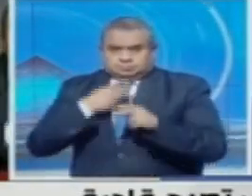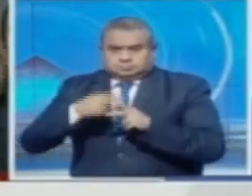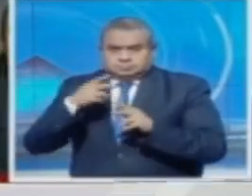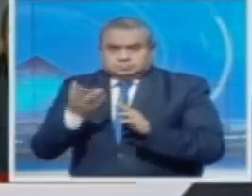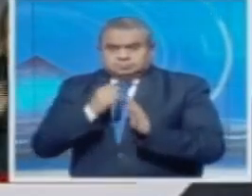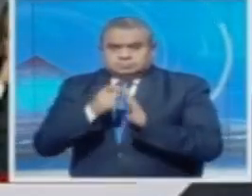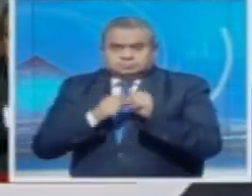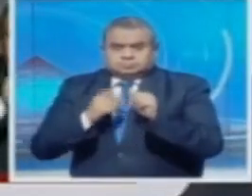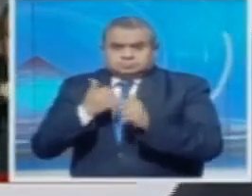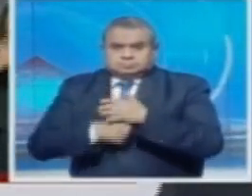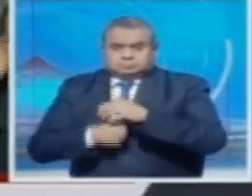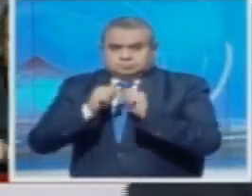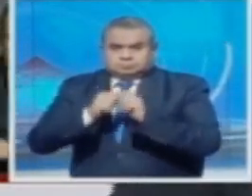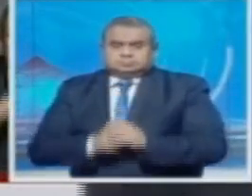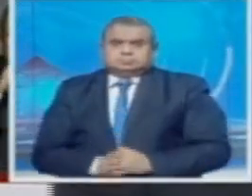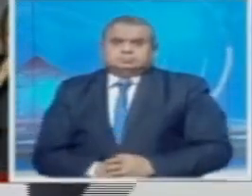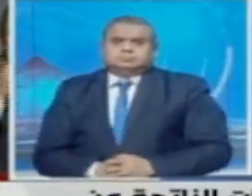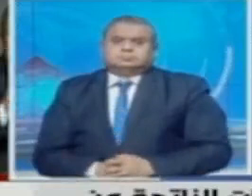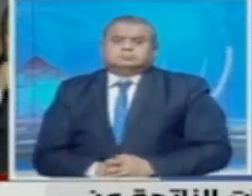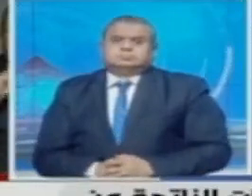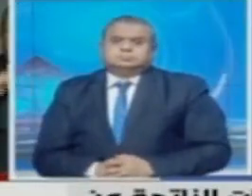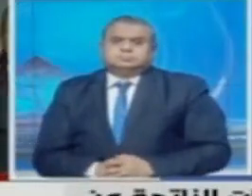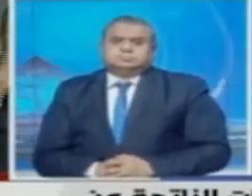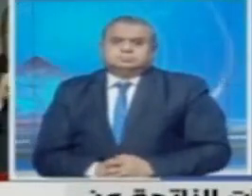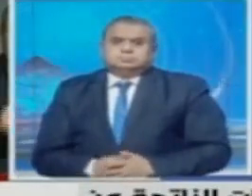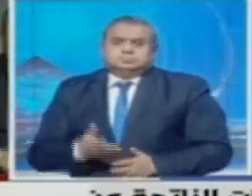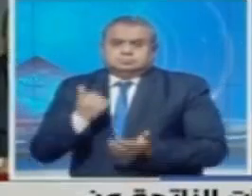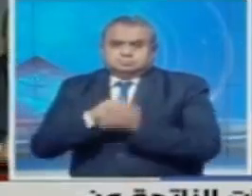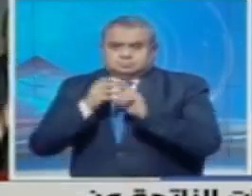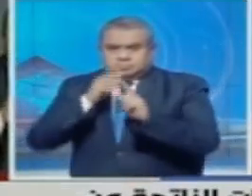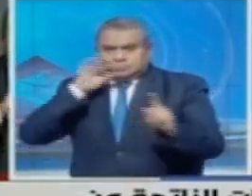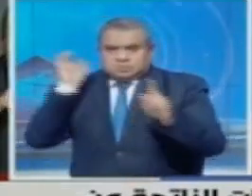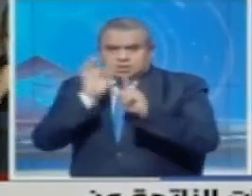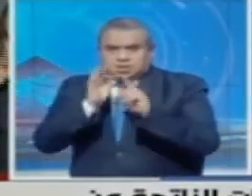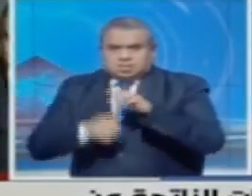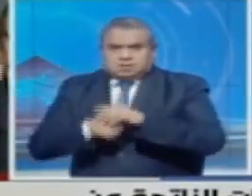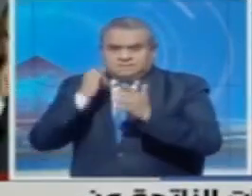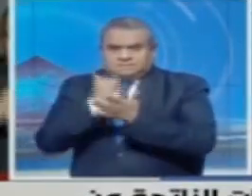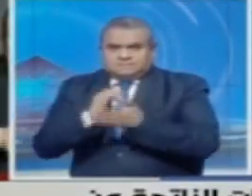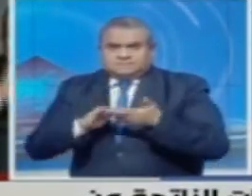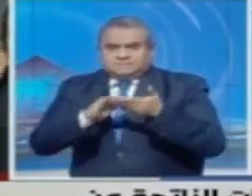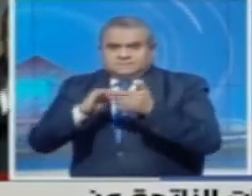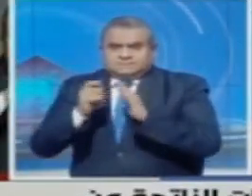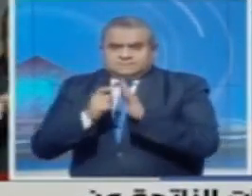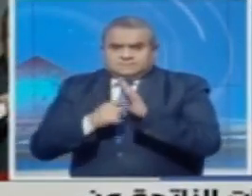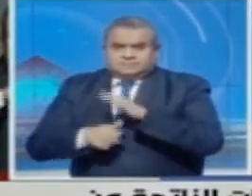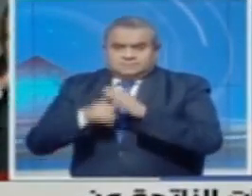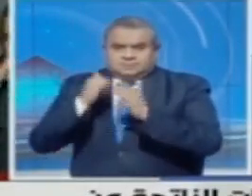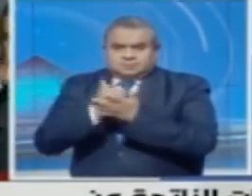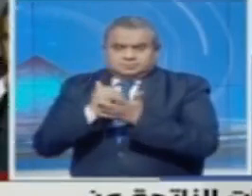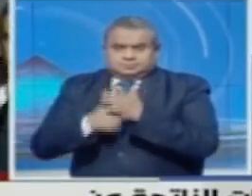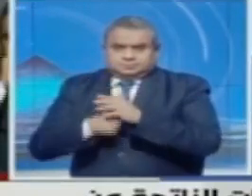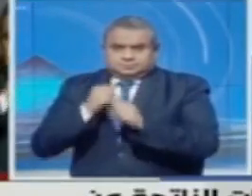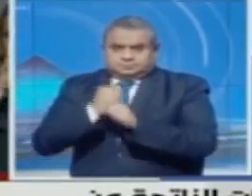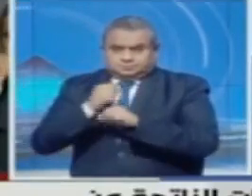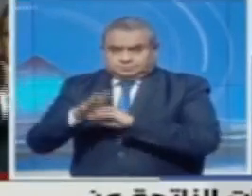الوطني أو على المستوى الدولي. هنا كان الهدف هو ترجمة الطموح والتعهدات لواقع ملموس بما دعم